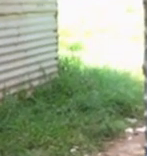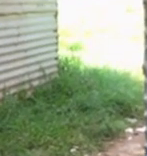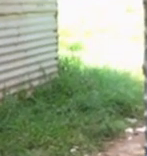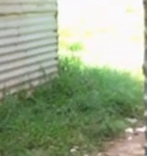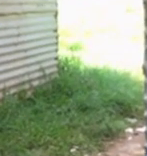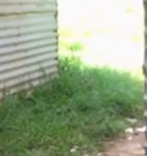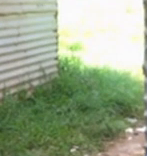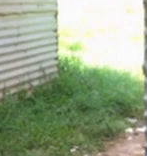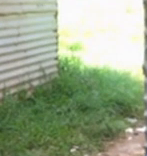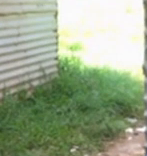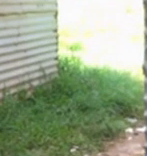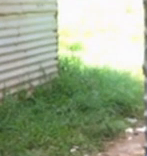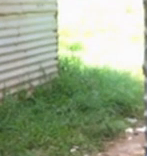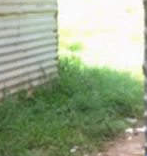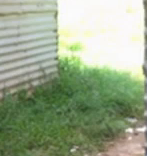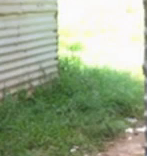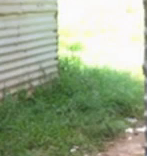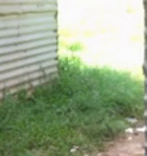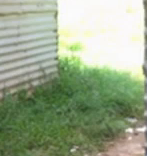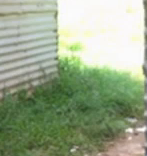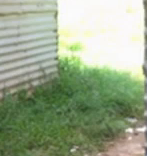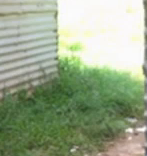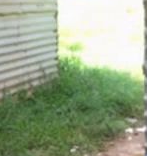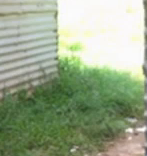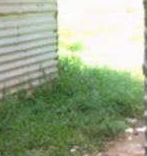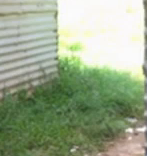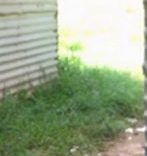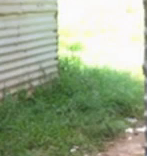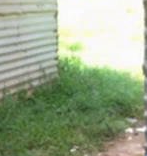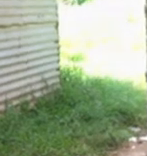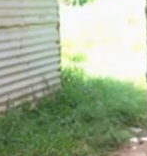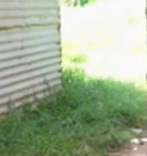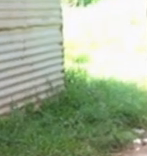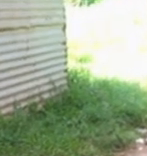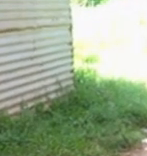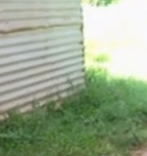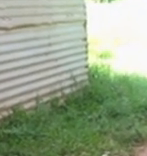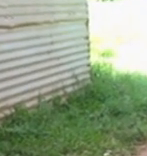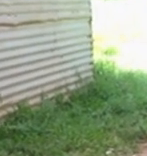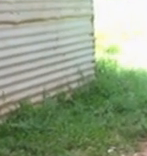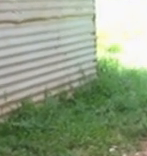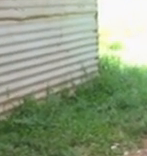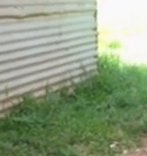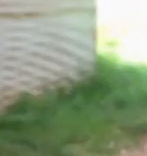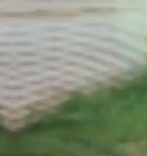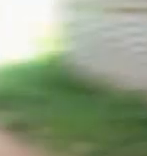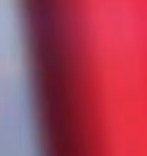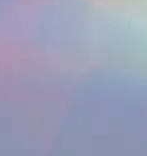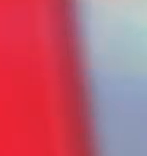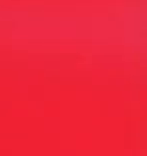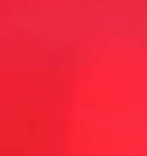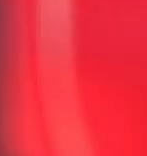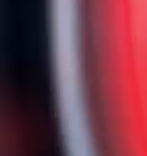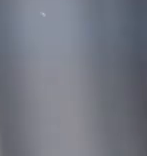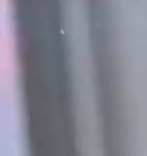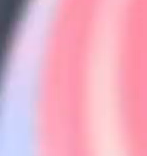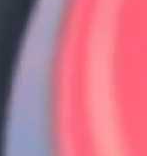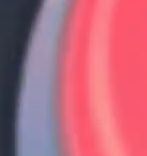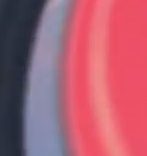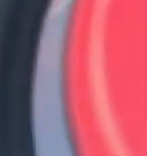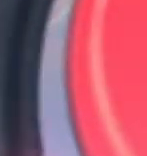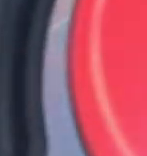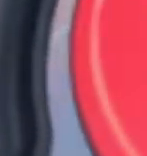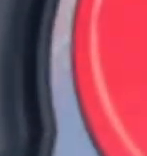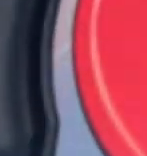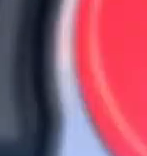बात करती हूँ। आप के राम राम, मुझे रेडियो पीजी टू बहुत पसंद है।